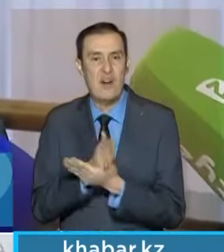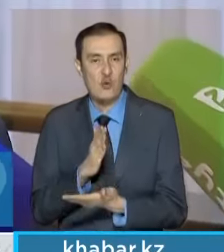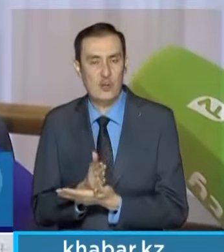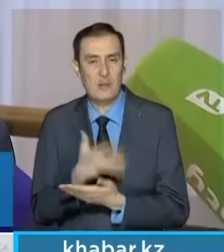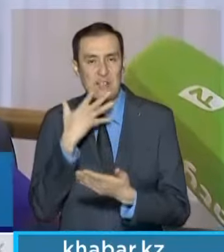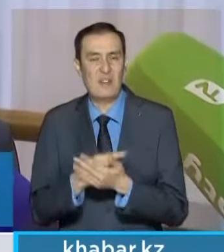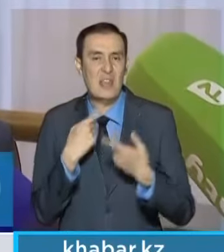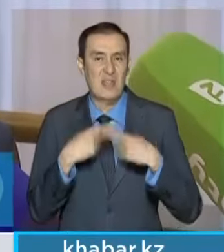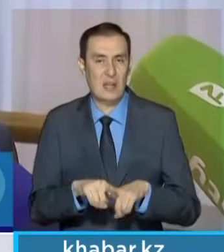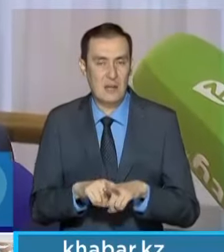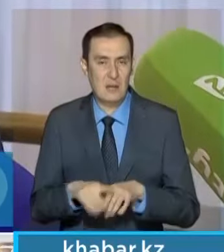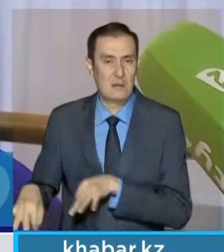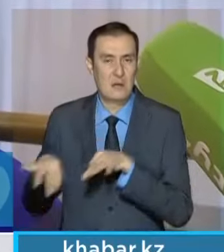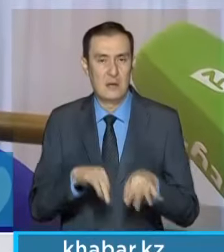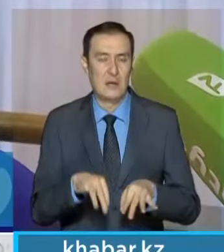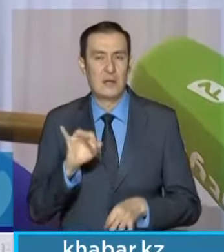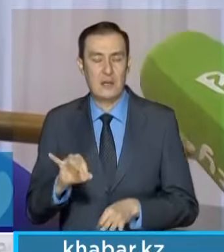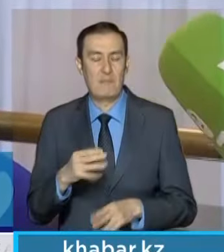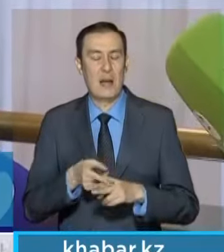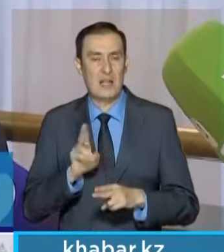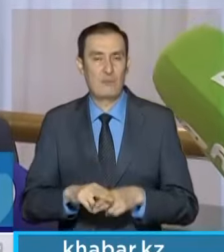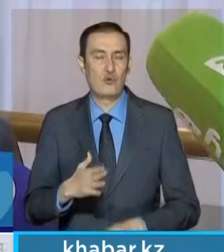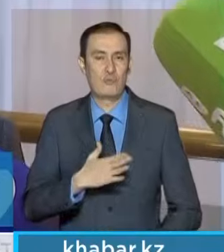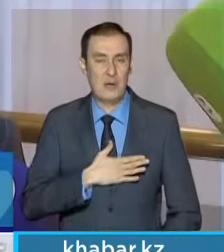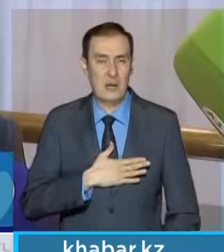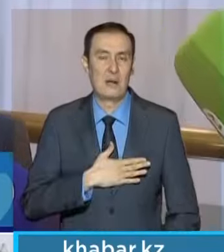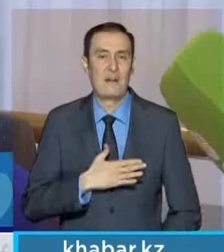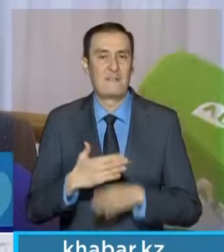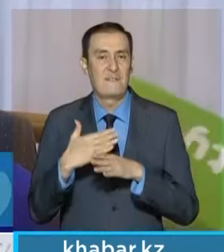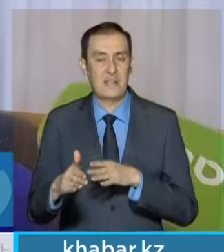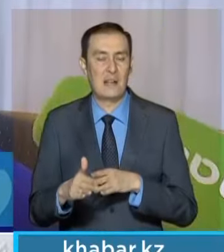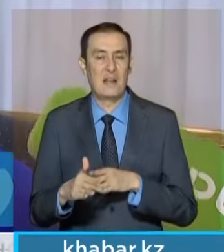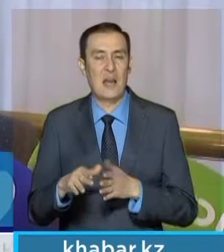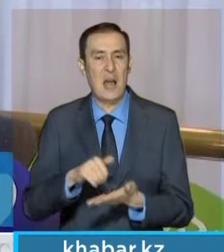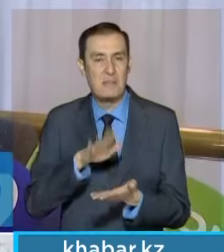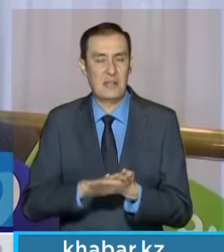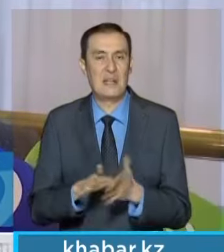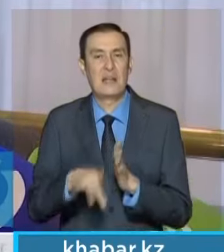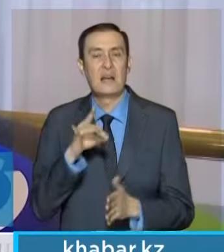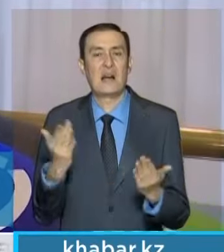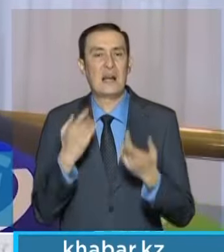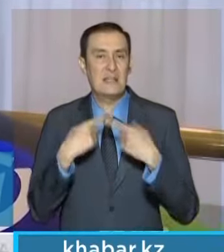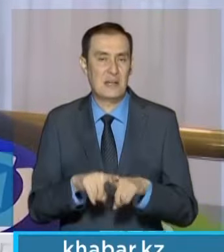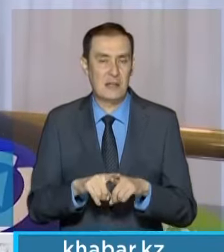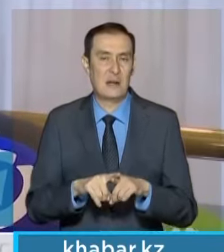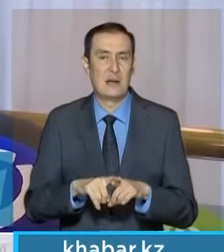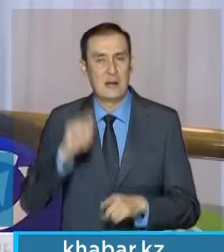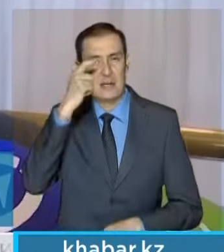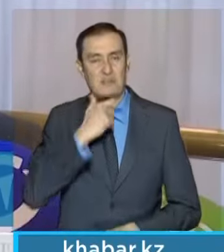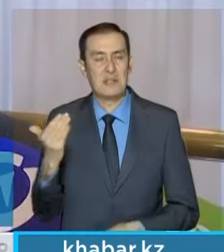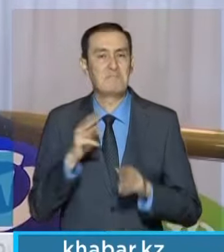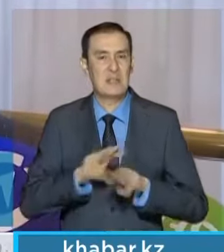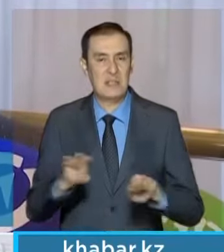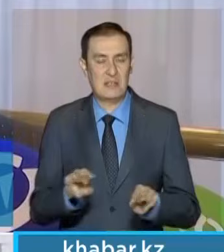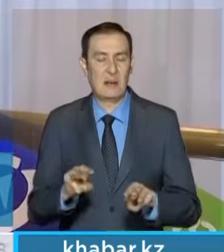своей техникой. И поэтому мы выделили, определили, какая будет у нас техника. Господин министр только